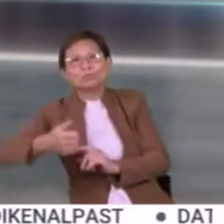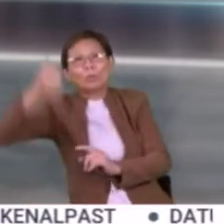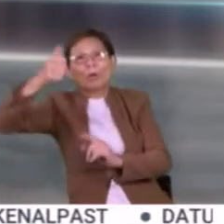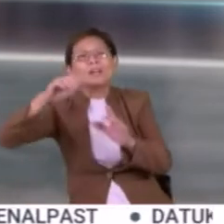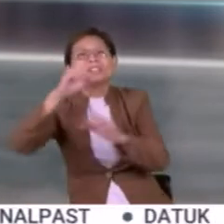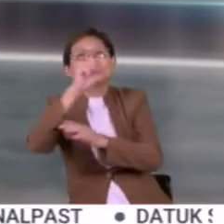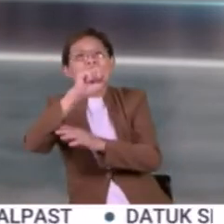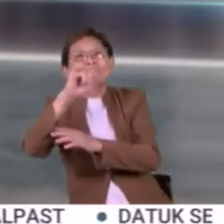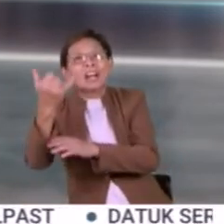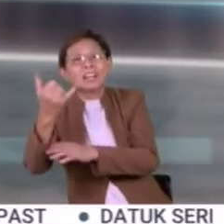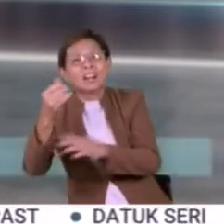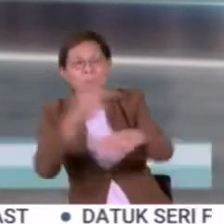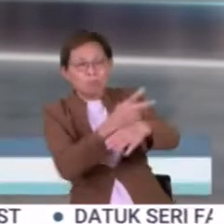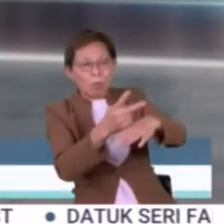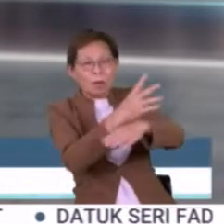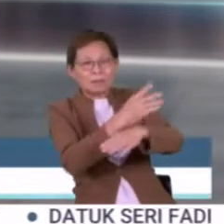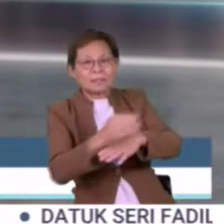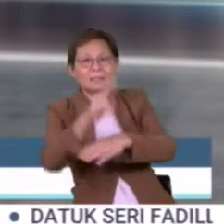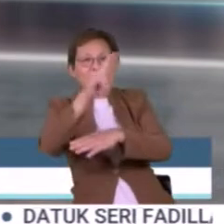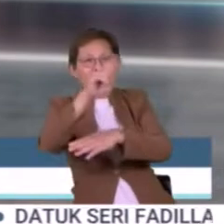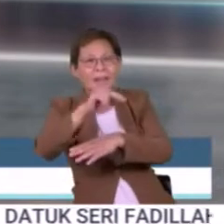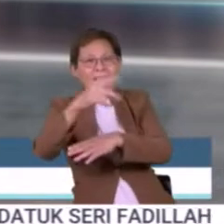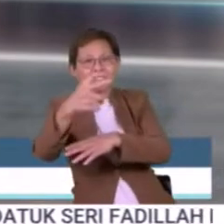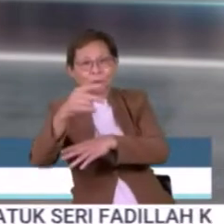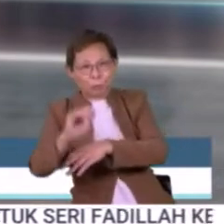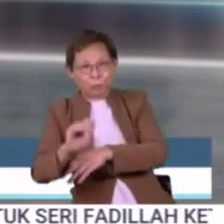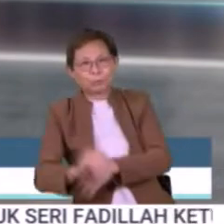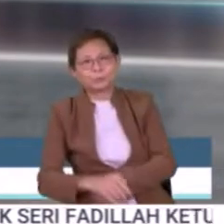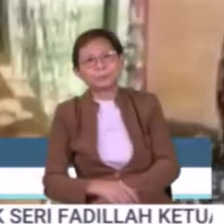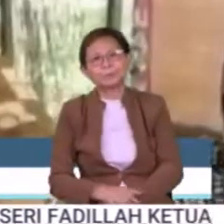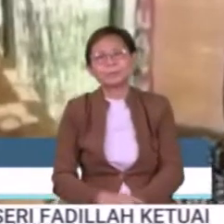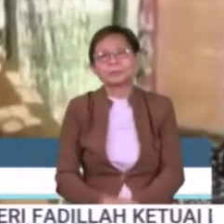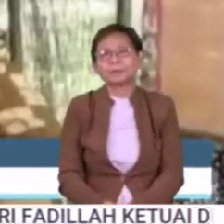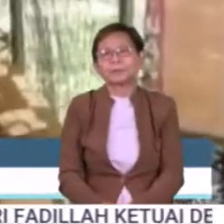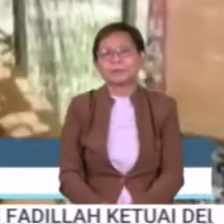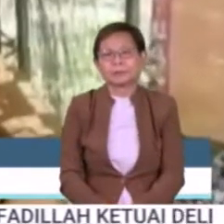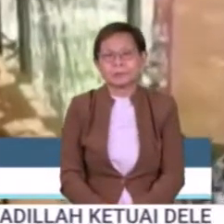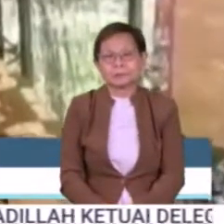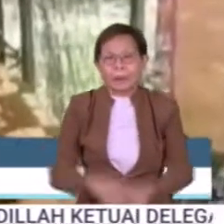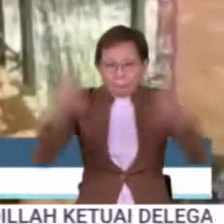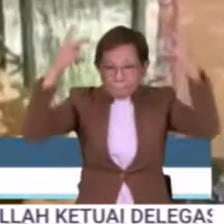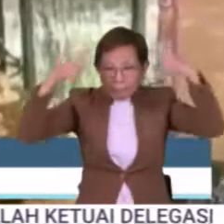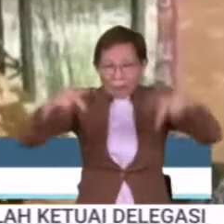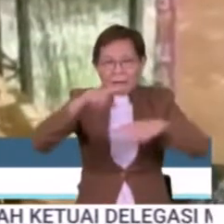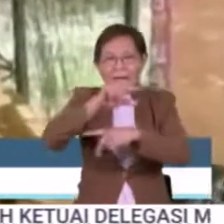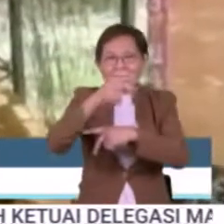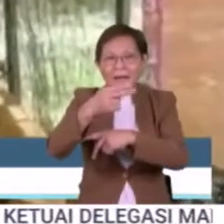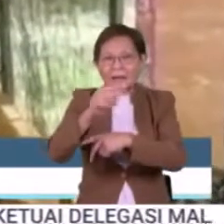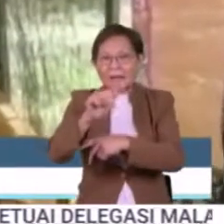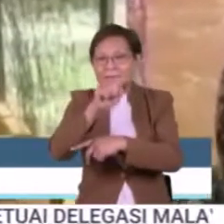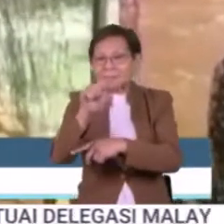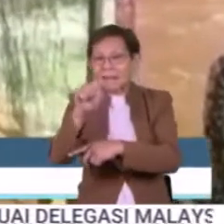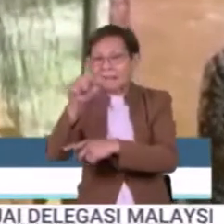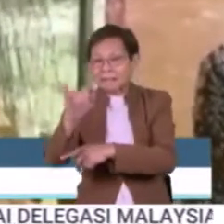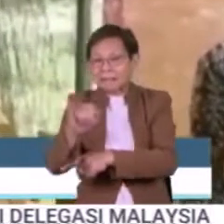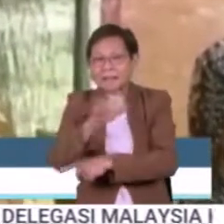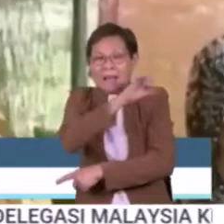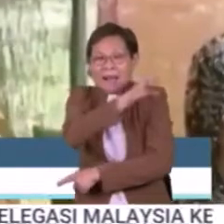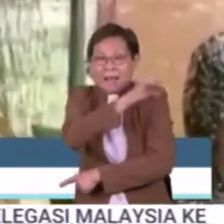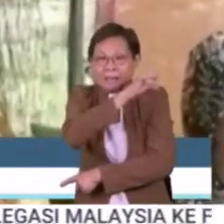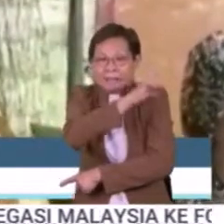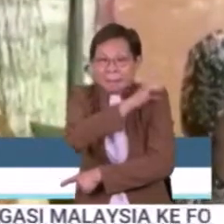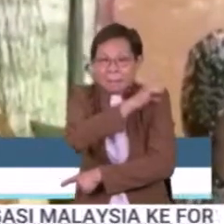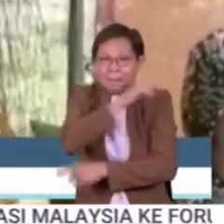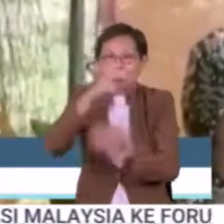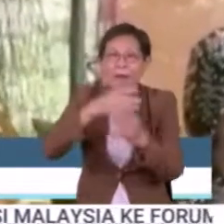syarikat-syarikat korporat dan pertubuhan badan bukan kerajaan. Pengarah Ghazali Syafi'i Executive